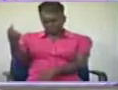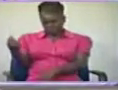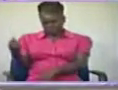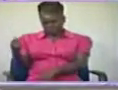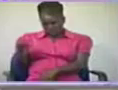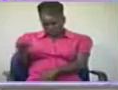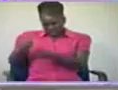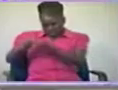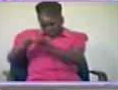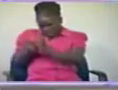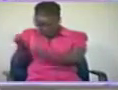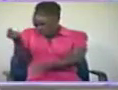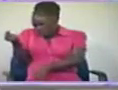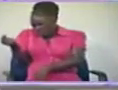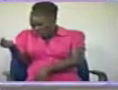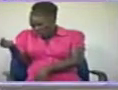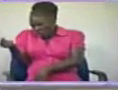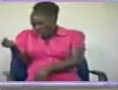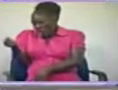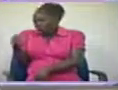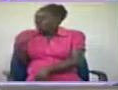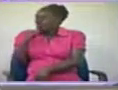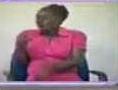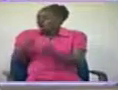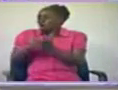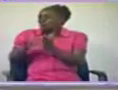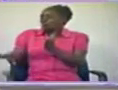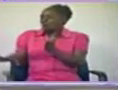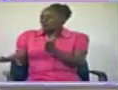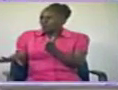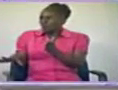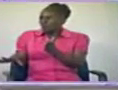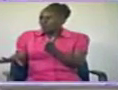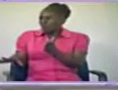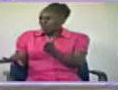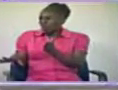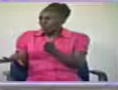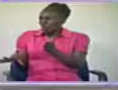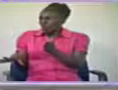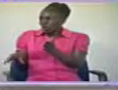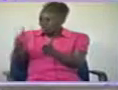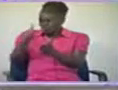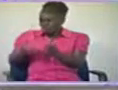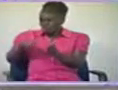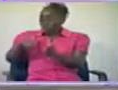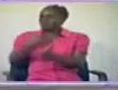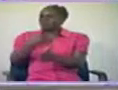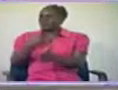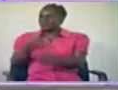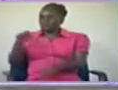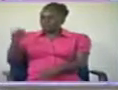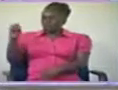basi tunabadilisha tu kidogo, lakini hatupotezi ile mambo ambayo tunataka wasome. Na ndugu